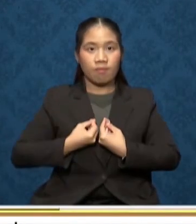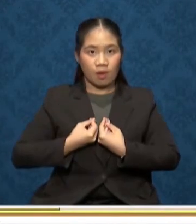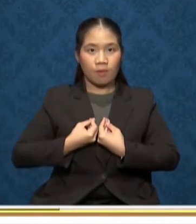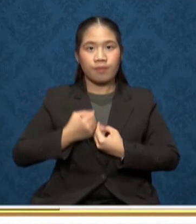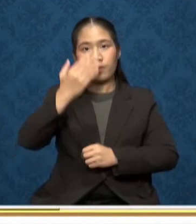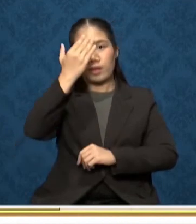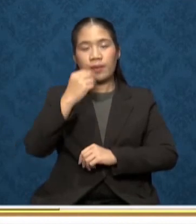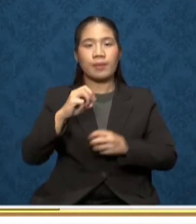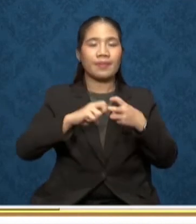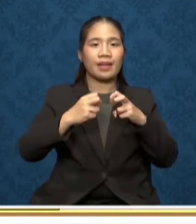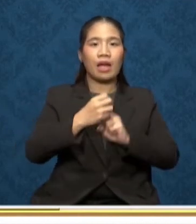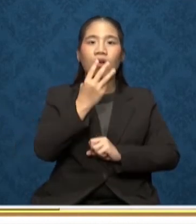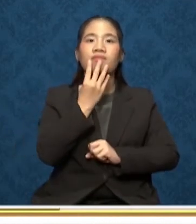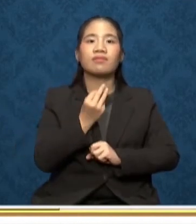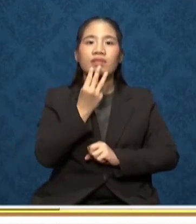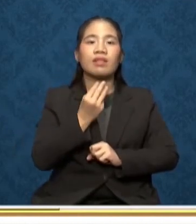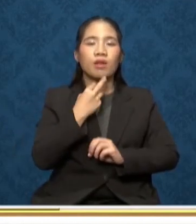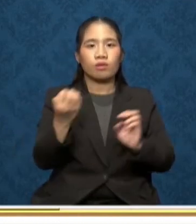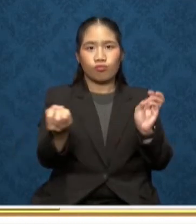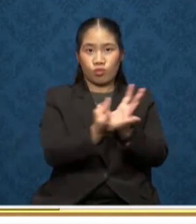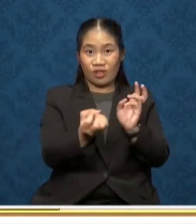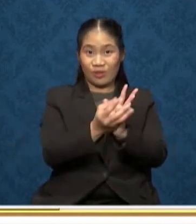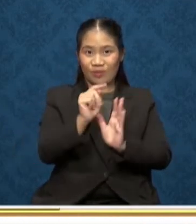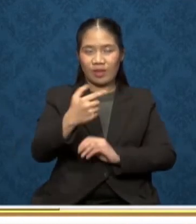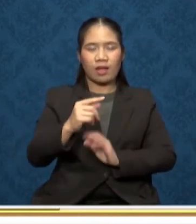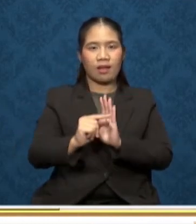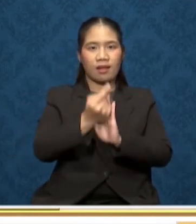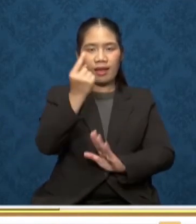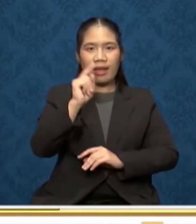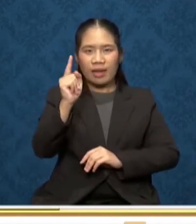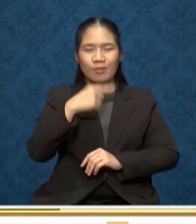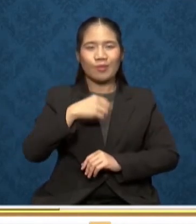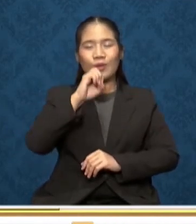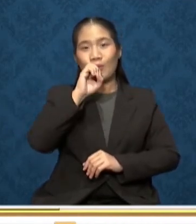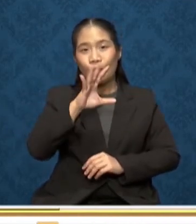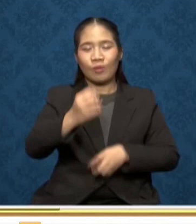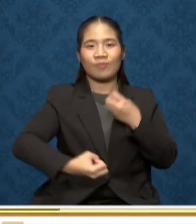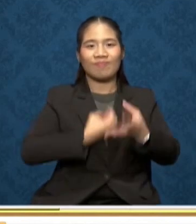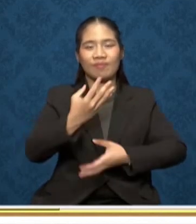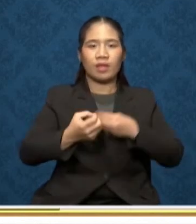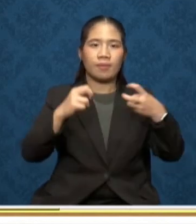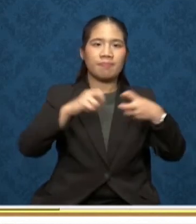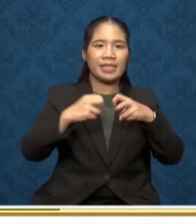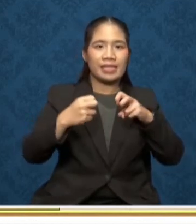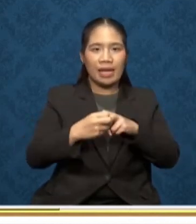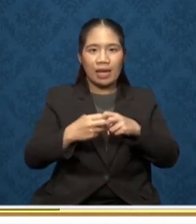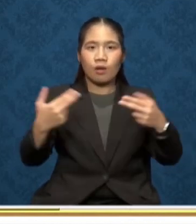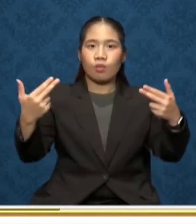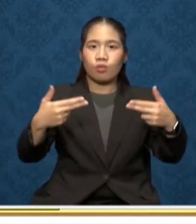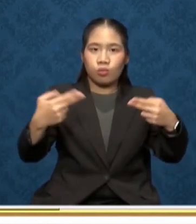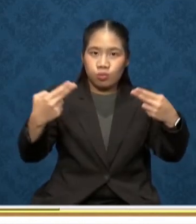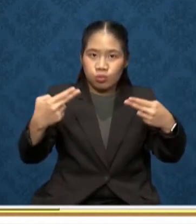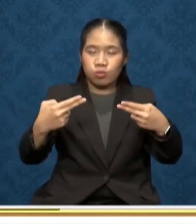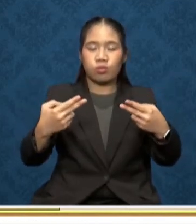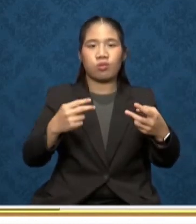จากเหตุการณใ Isabah Israel ในวนนี้ก่นี้เลยผมตขอเล congratulate ว่า all price winsความหดแงระหวประเทศ